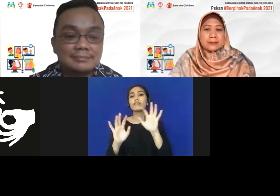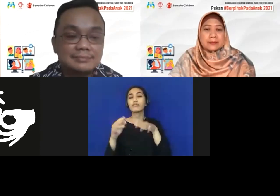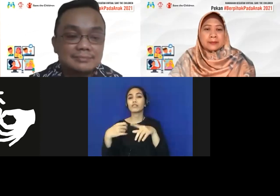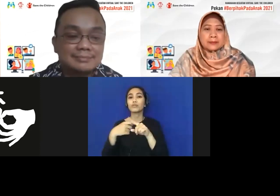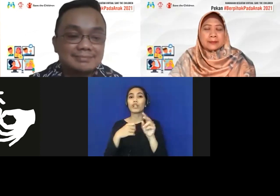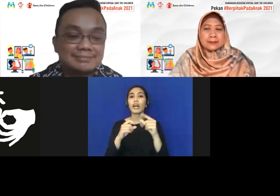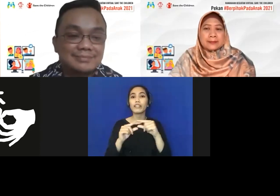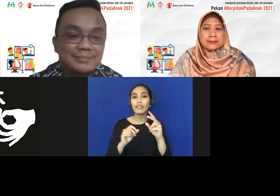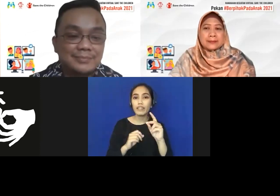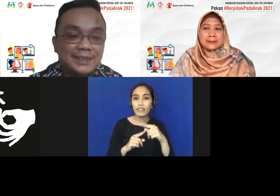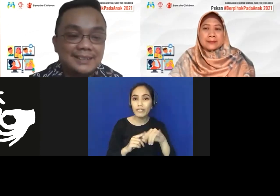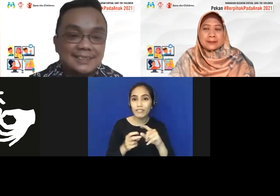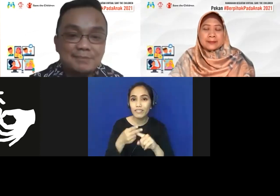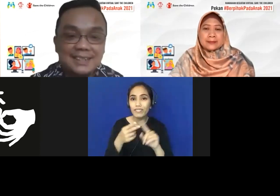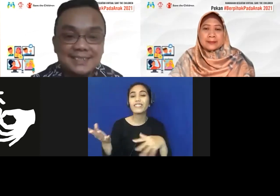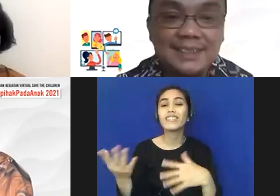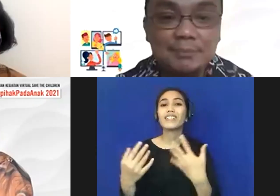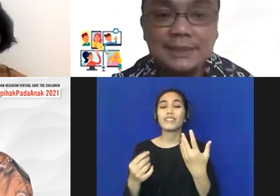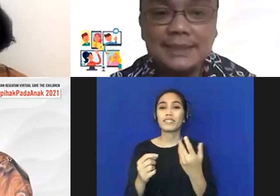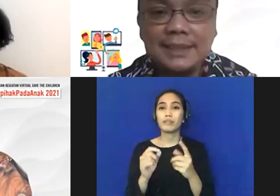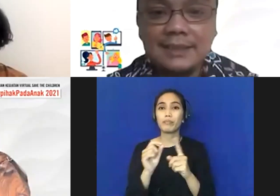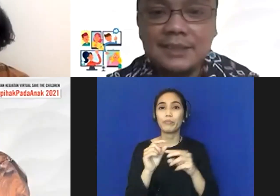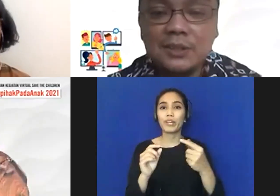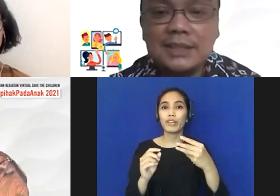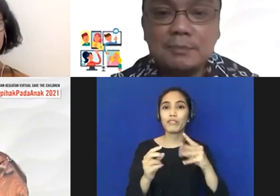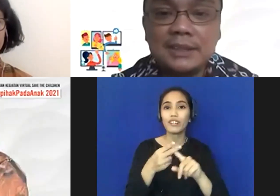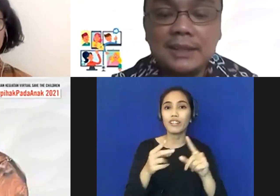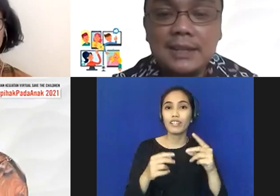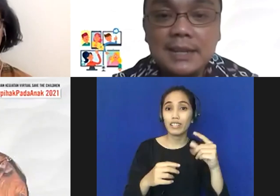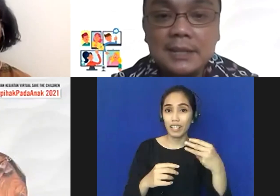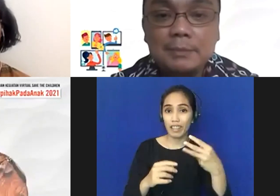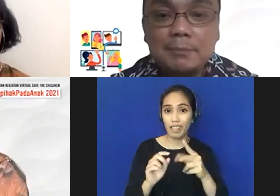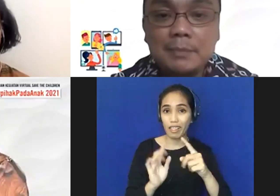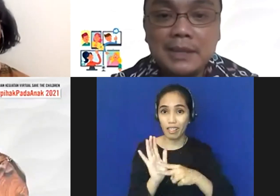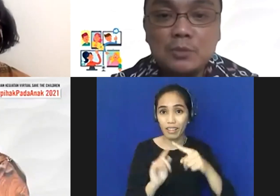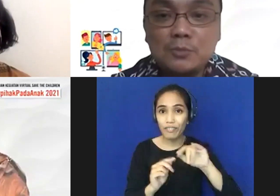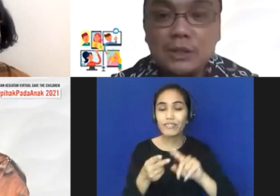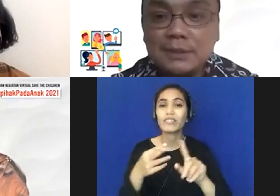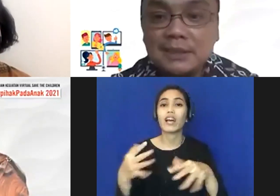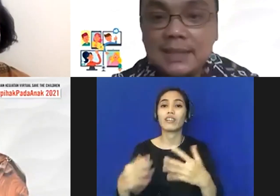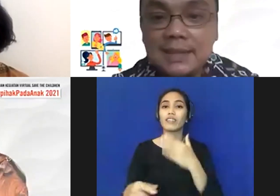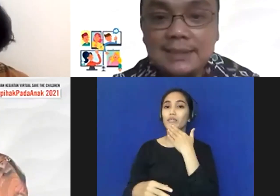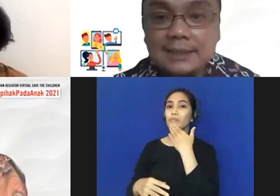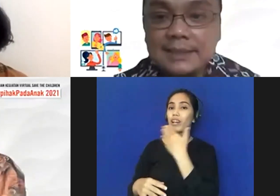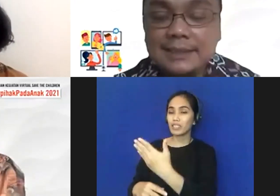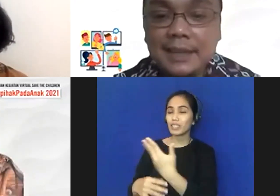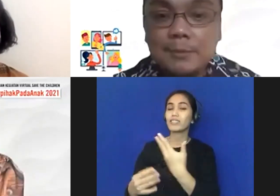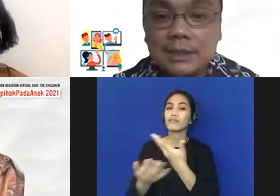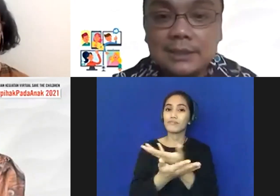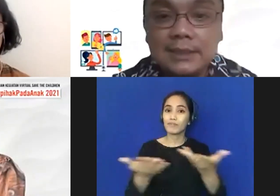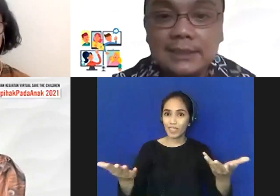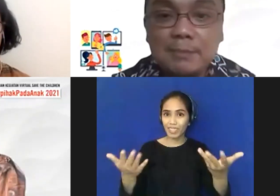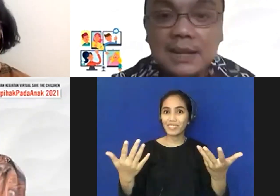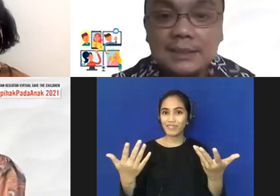kasih banyak. Baik, terima kasih Mbak Jeki atas closing remark ya. Baik, Bapak Ibu semua, teman-teman yang hadir di